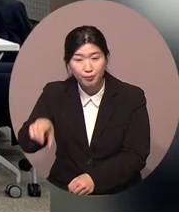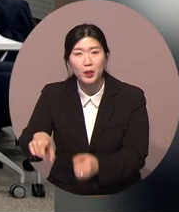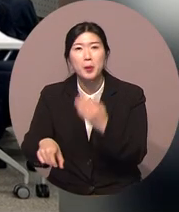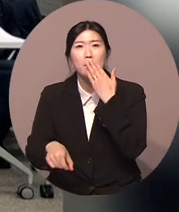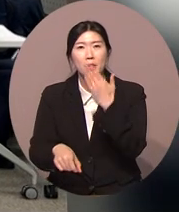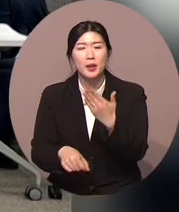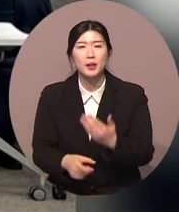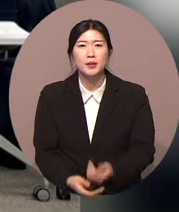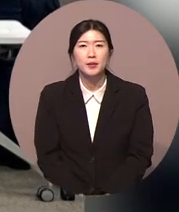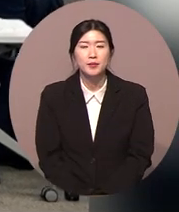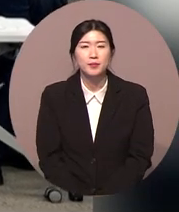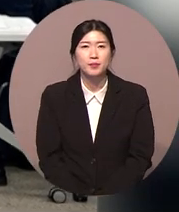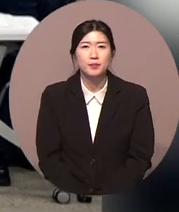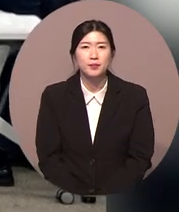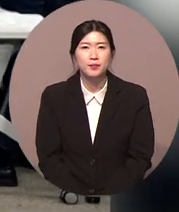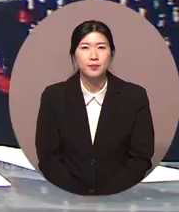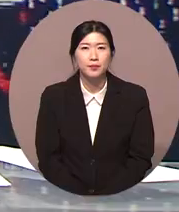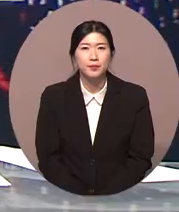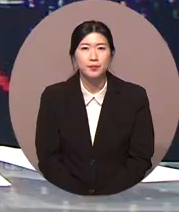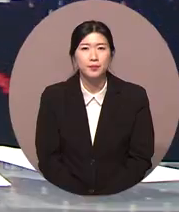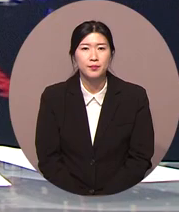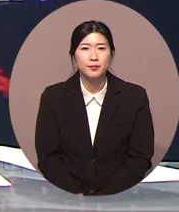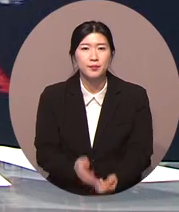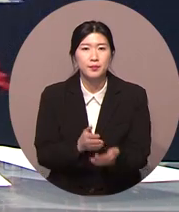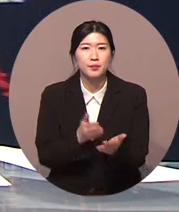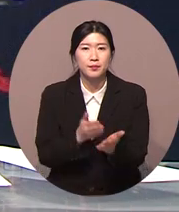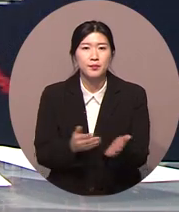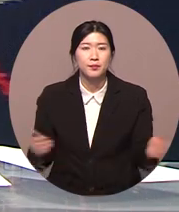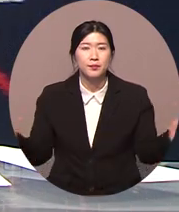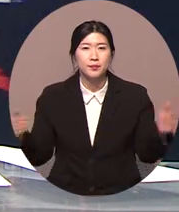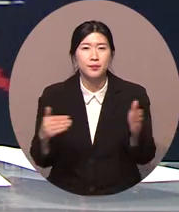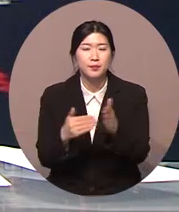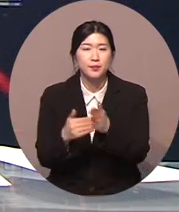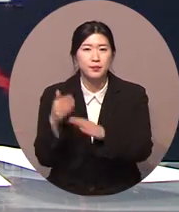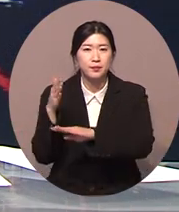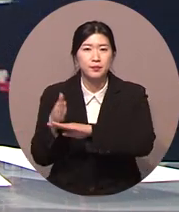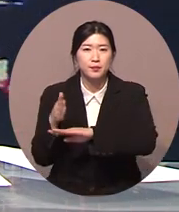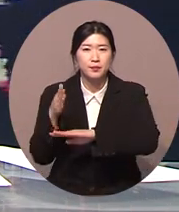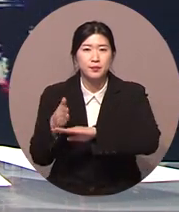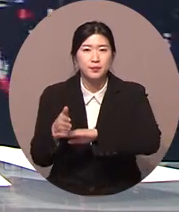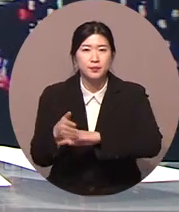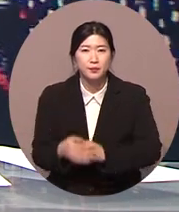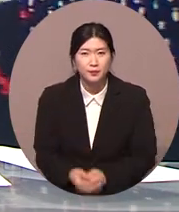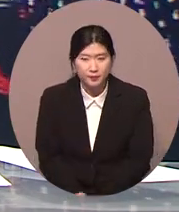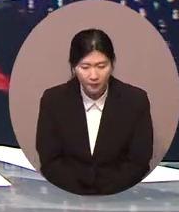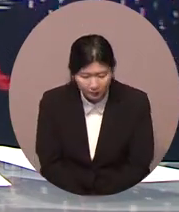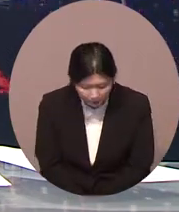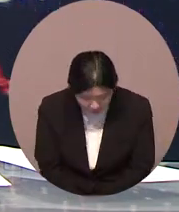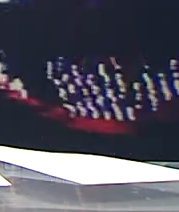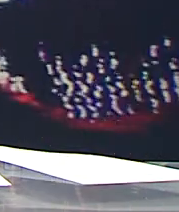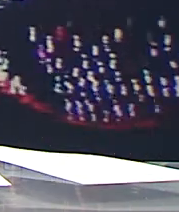것으로 기대하고 있습니다 지금까지 대전 세중 충남 소식이었습니다 고맙습니다